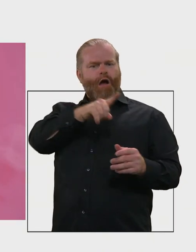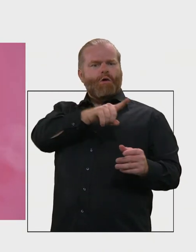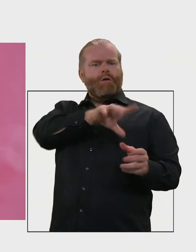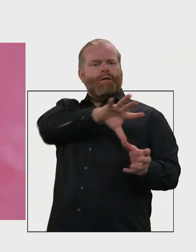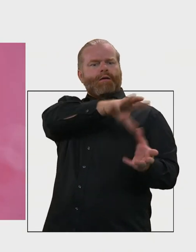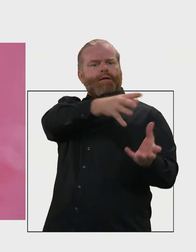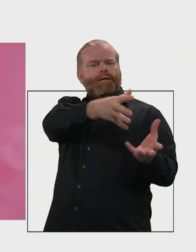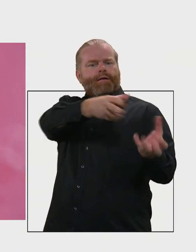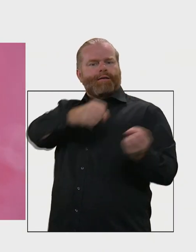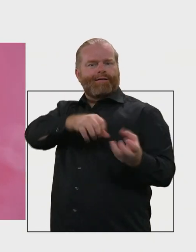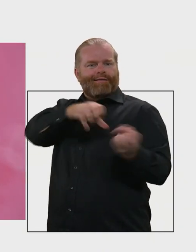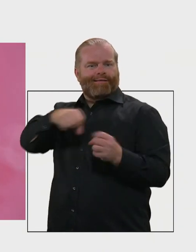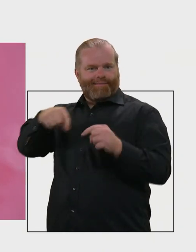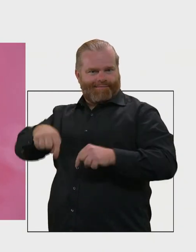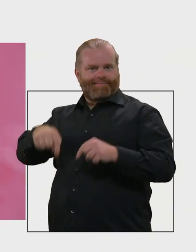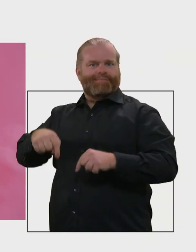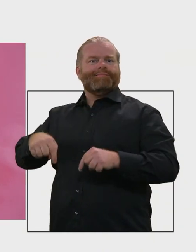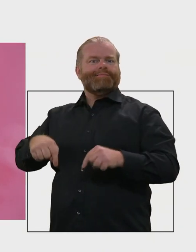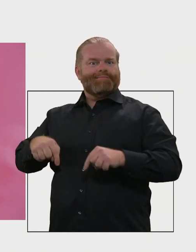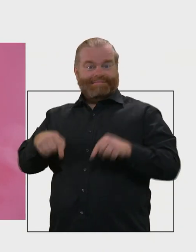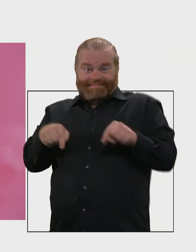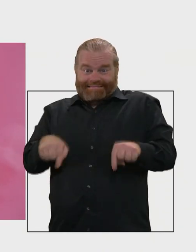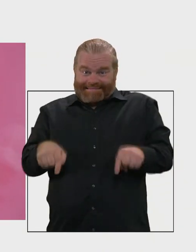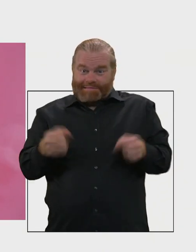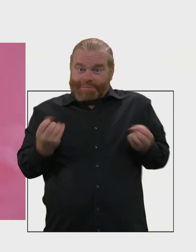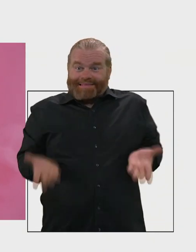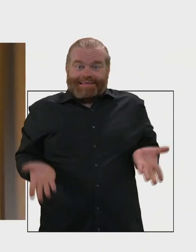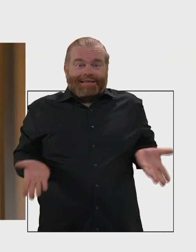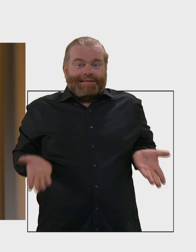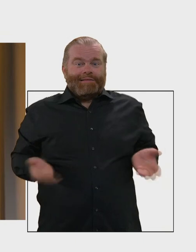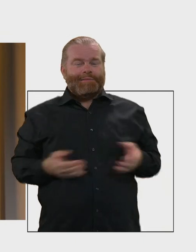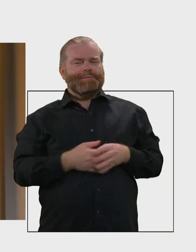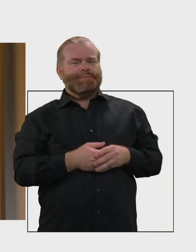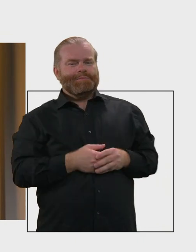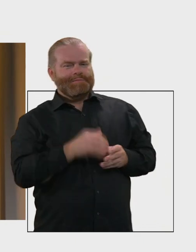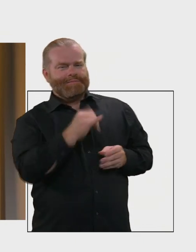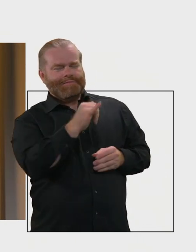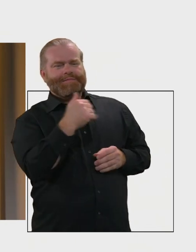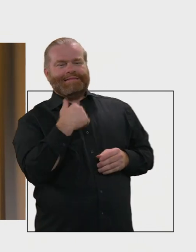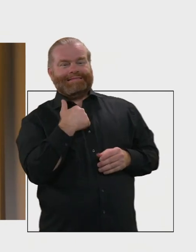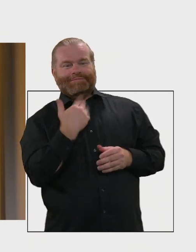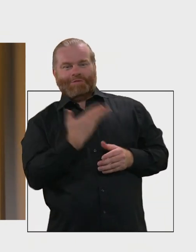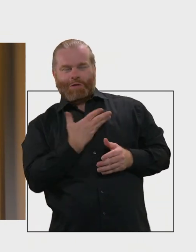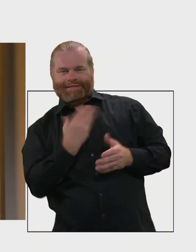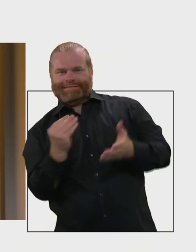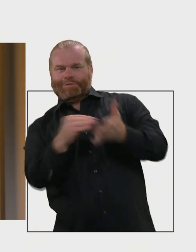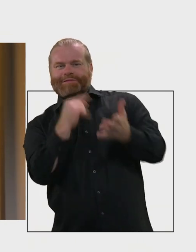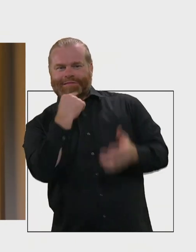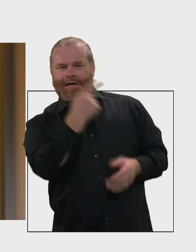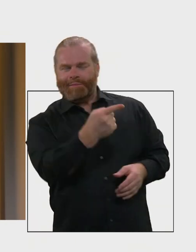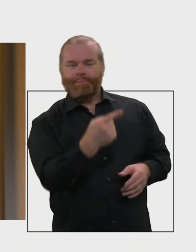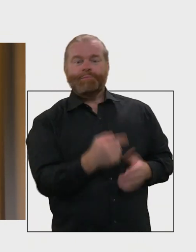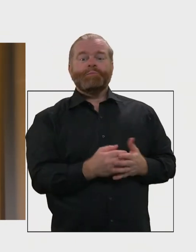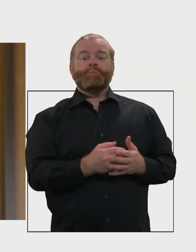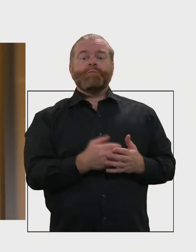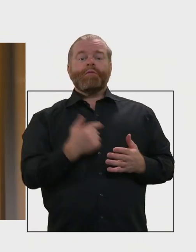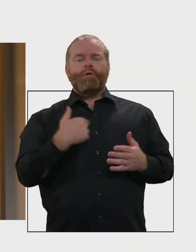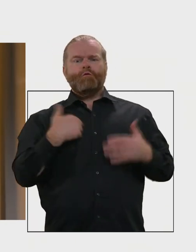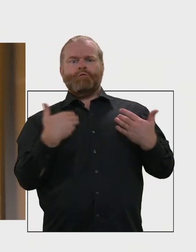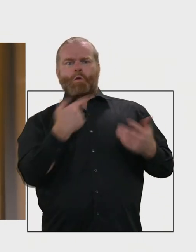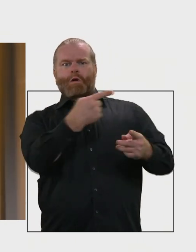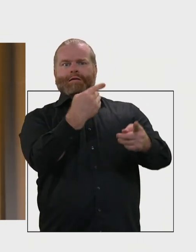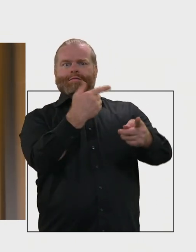Genau das, was ich noch hinzufügen wollte, das ist natürlich, alles gut, ich bin ja froh, dass du es gesagt hast. Ja. Das ist ein Lernprozess, ein Erfahrungsprozess, dass man das